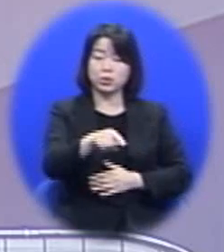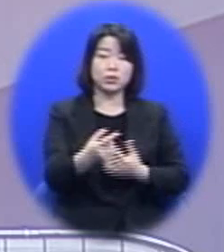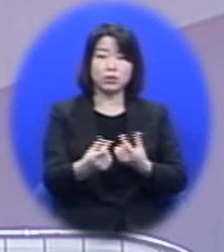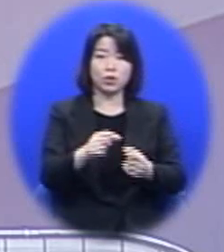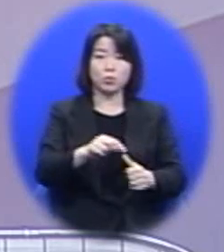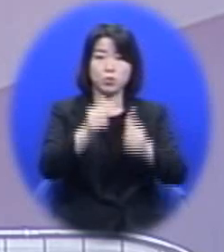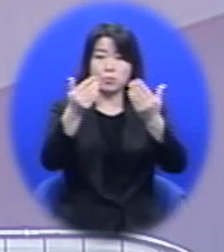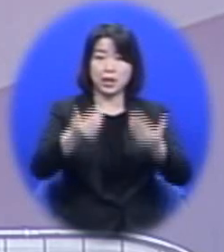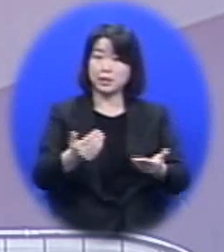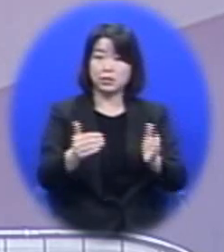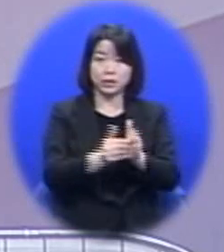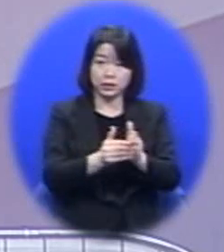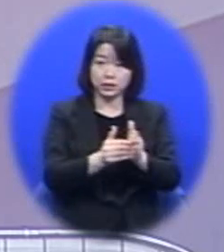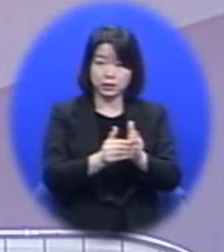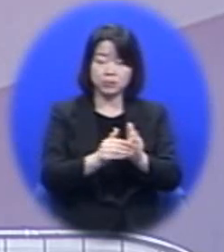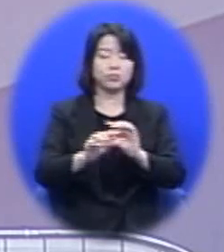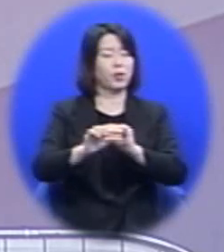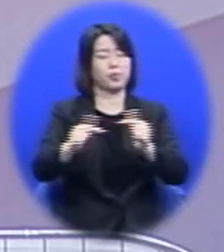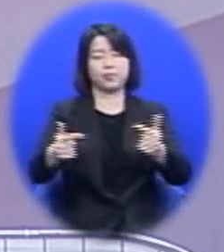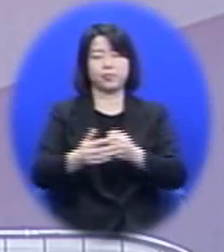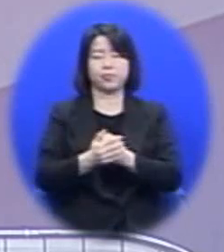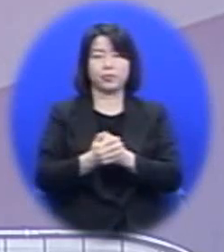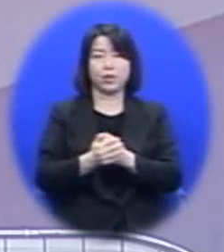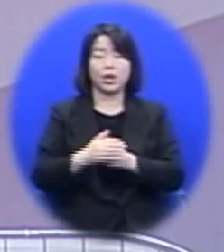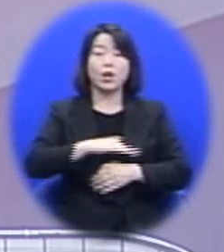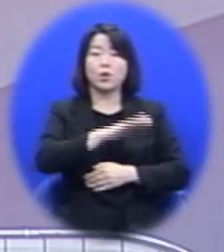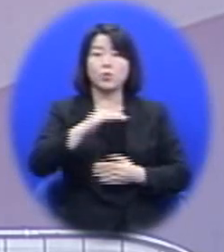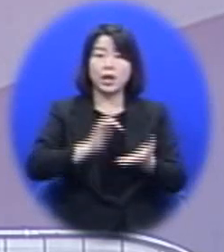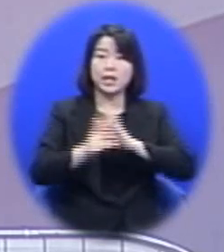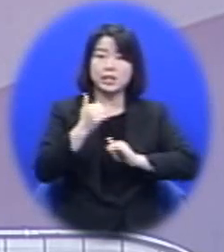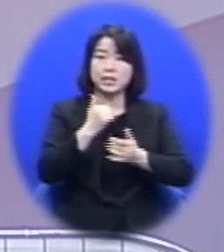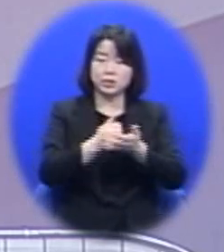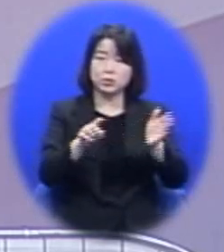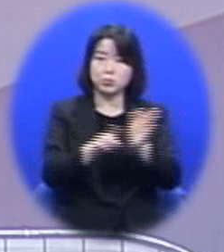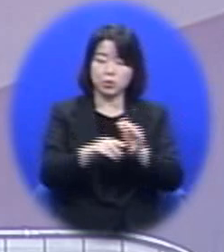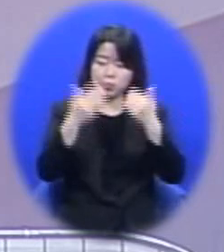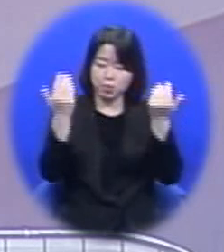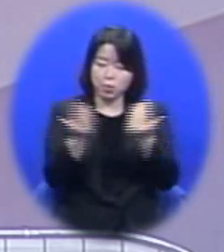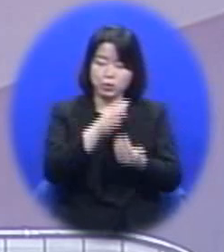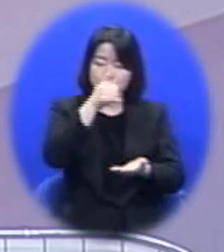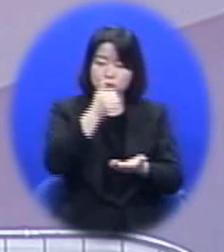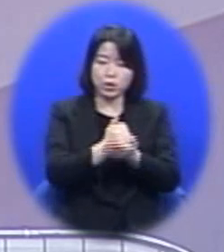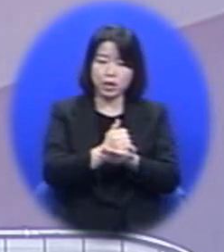아닙니다. 내가 예수 믿고 모든 죄가 사함 받았다는 것으로